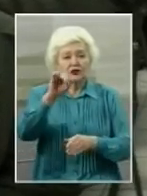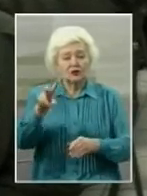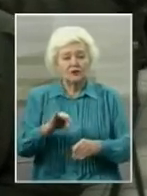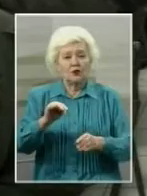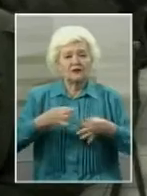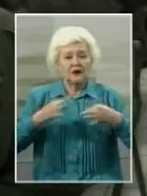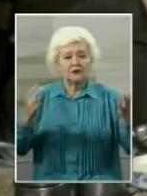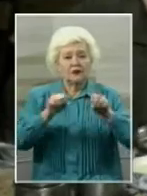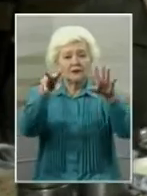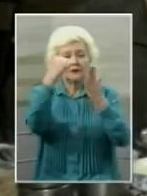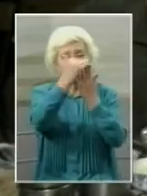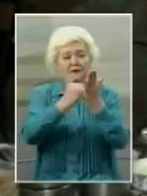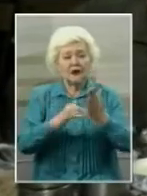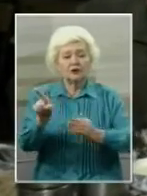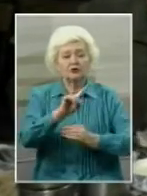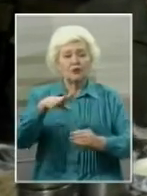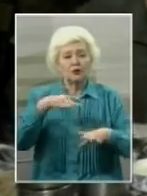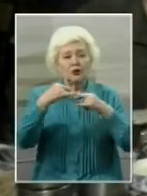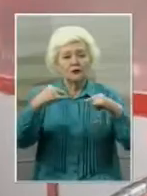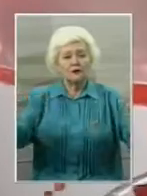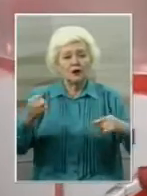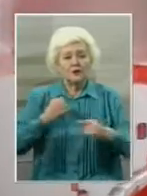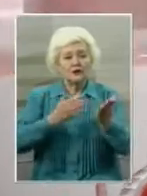меню, що було на столах військовослужбовців.